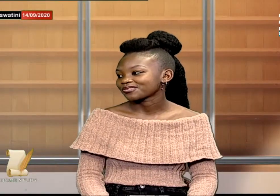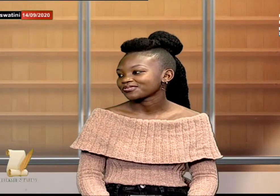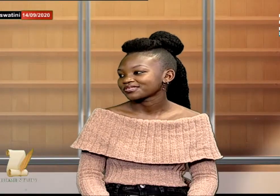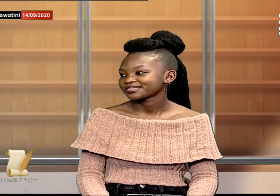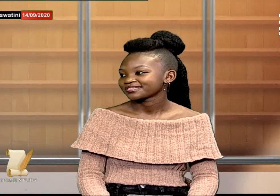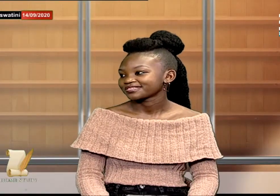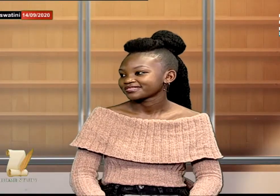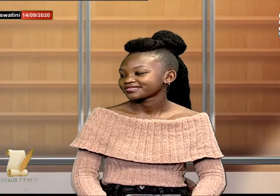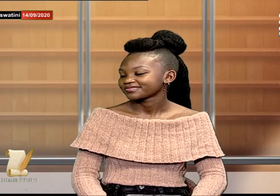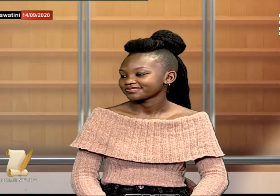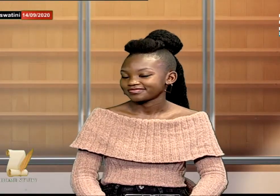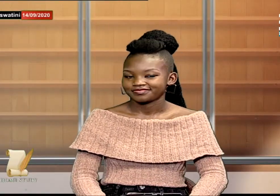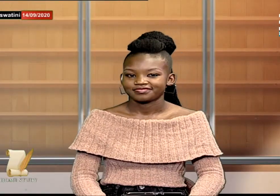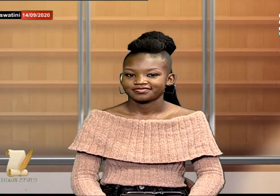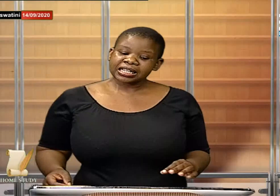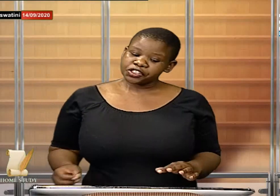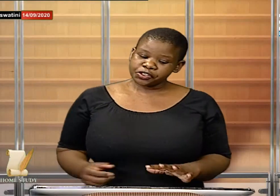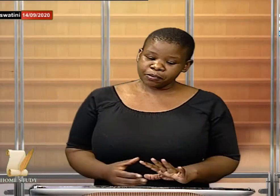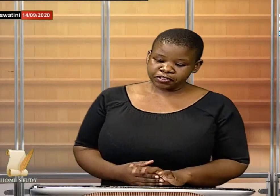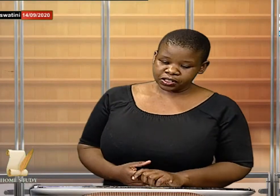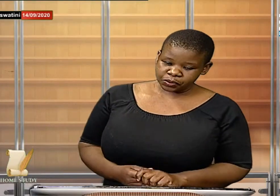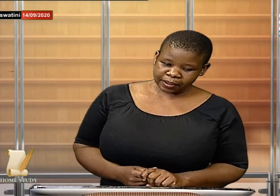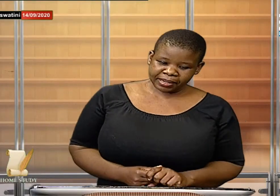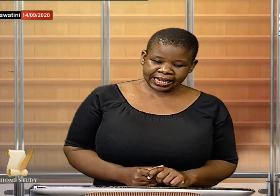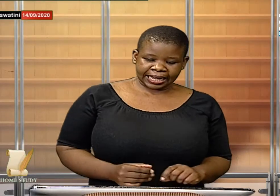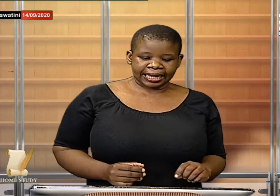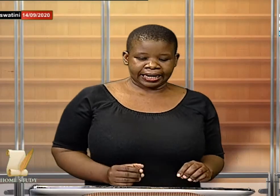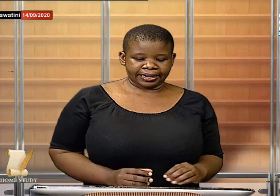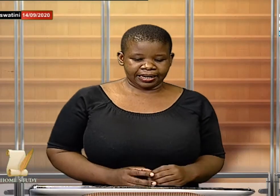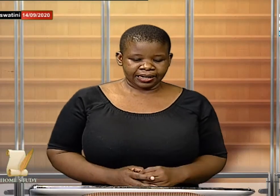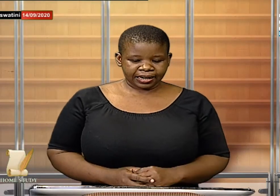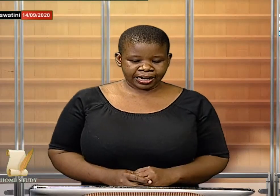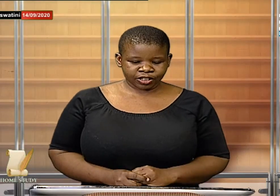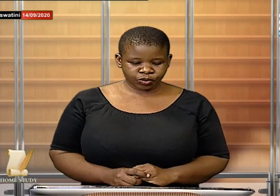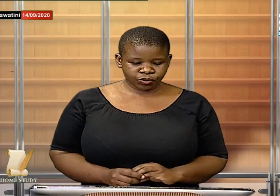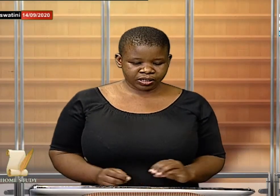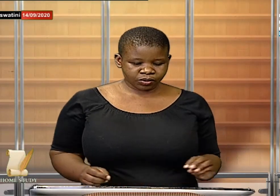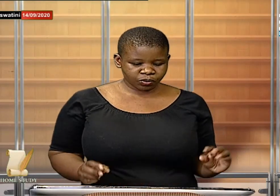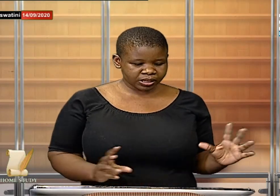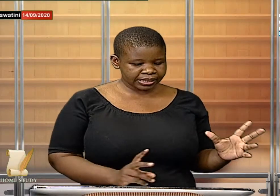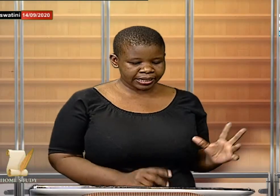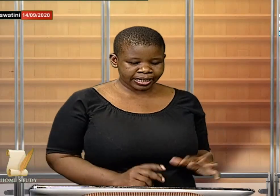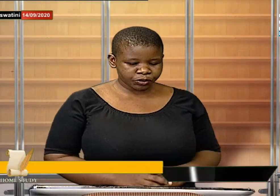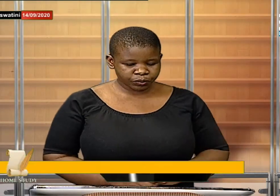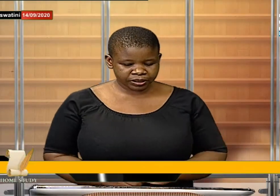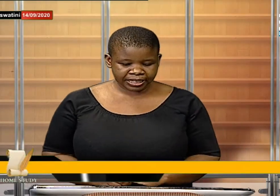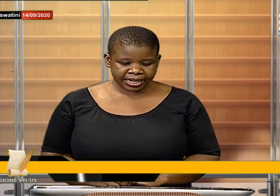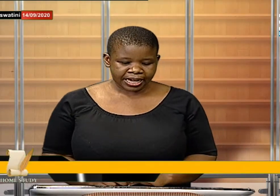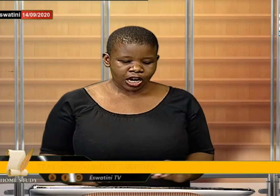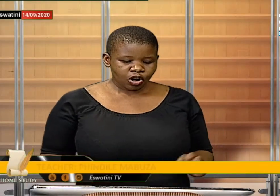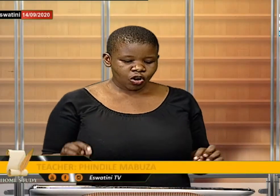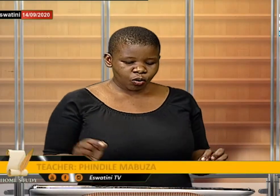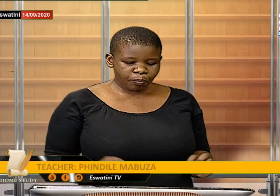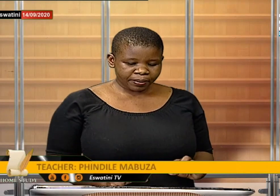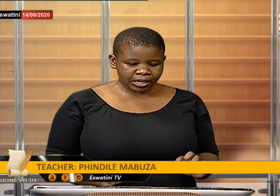sifundo sakho. Njengoba ngishito umfundzi wami ekhaya, ngasho ukuthi kusisiLerato